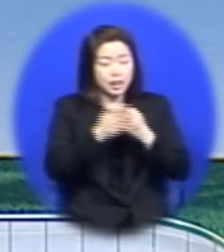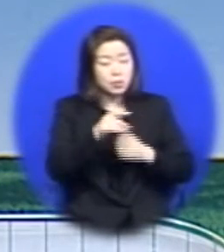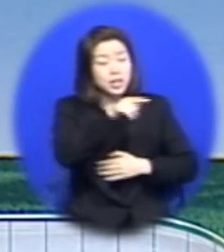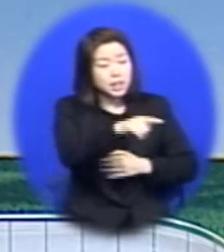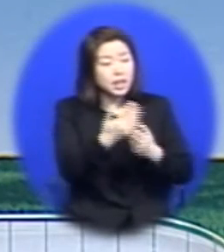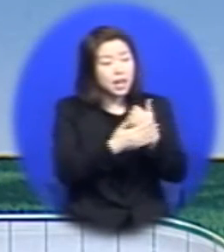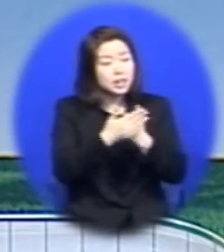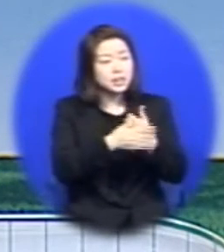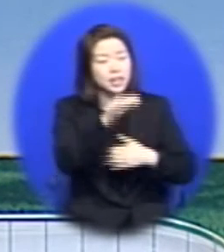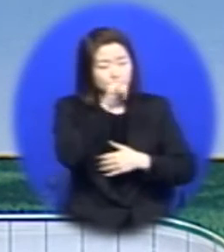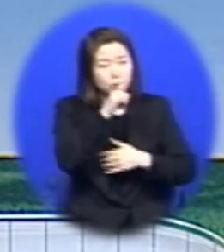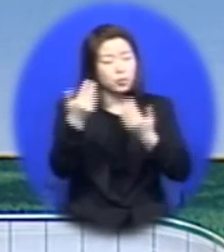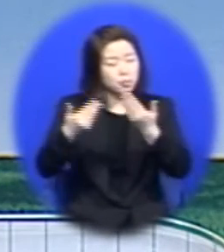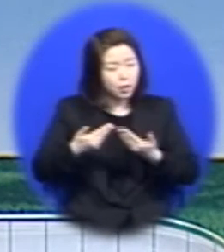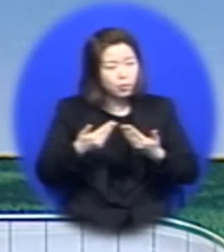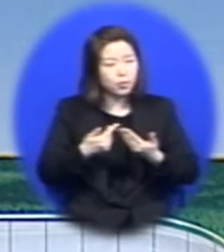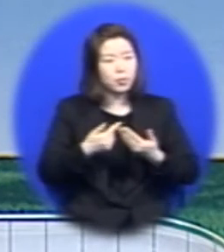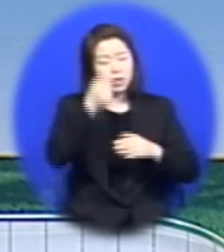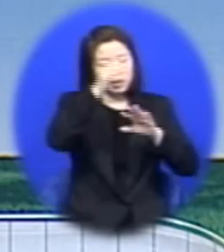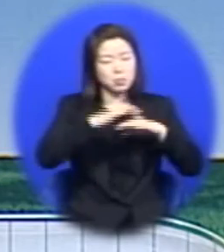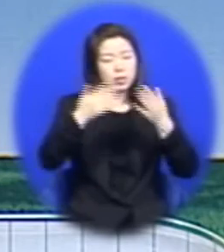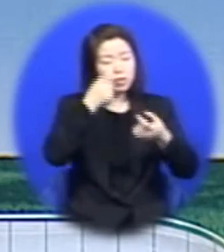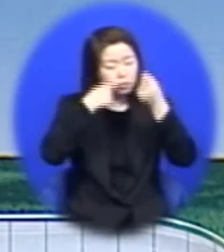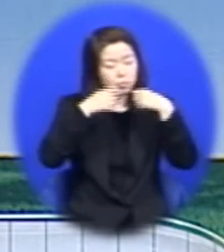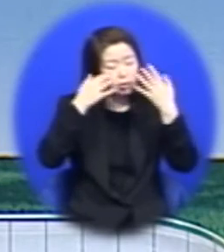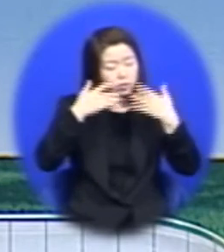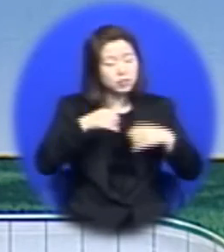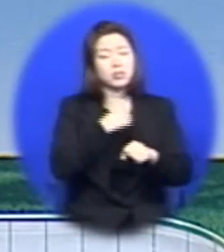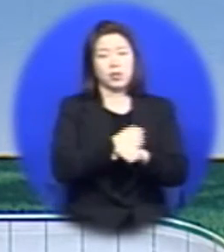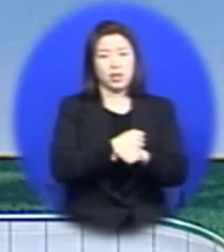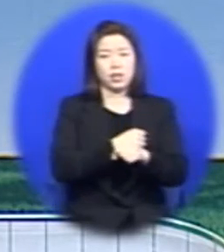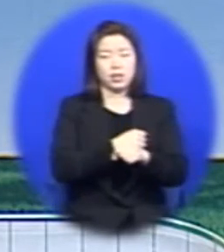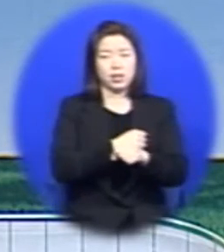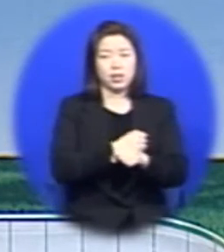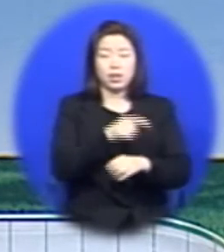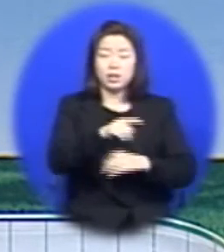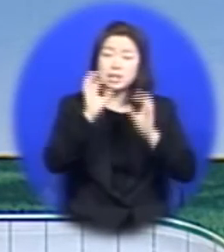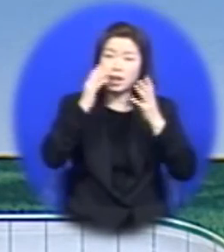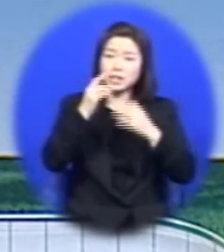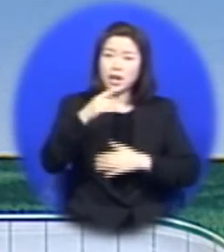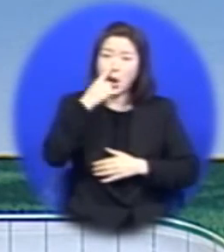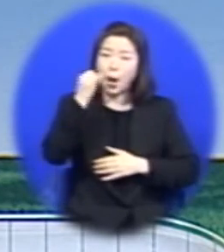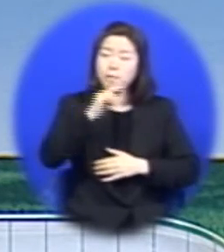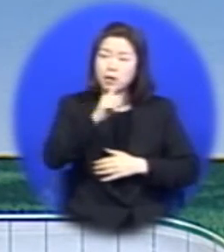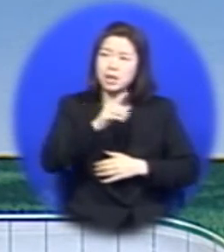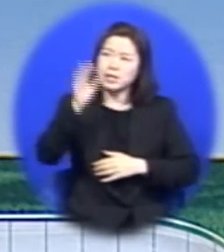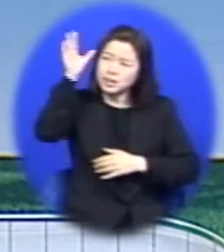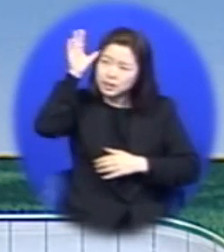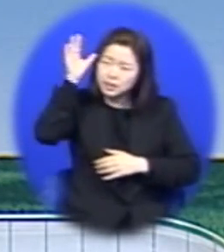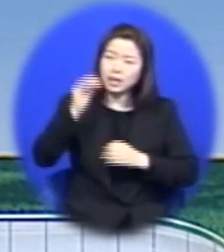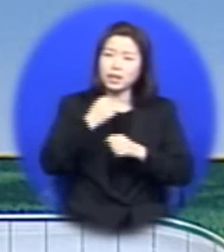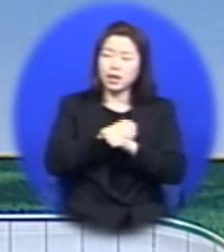받고 예배를 드릴 때 눈물이 나는 거야. 이 아이가 엄마의 이야기를 기대하면서 들었어요. 엄마가